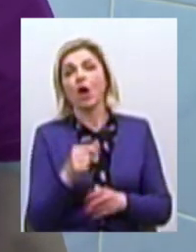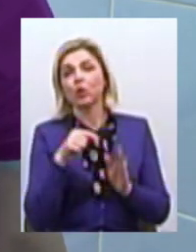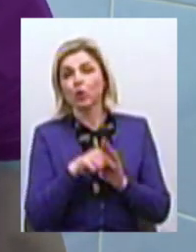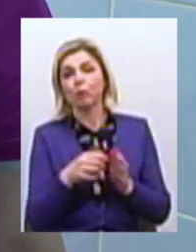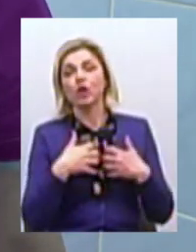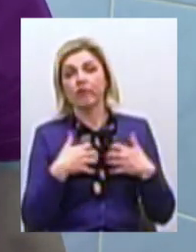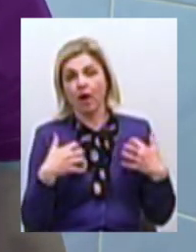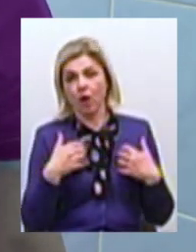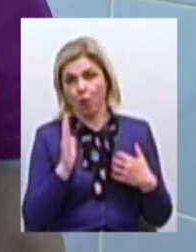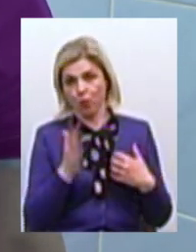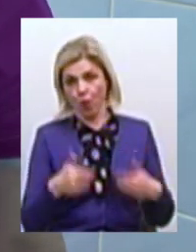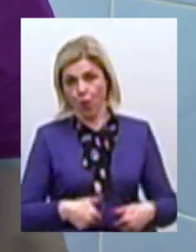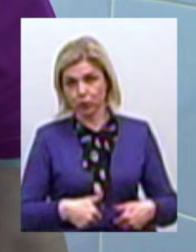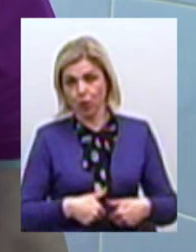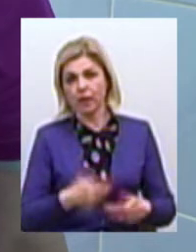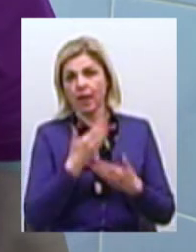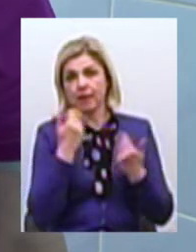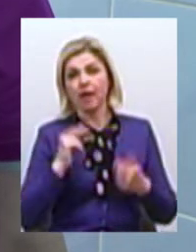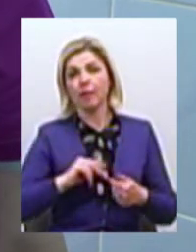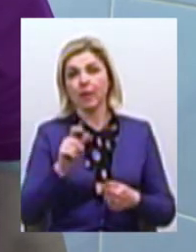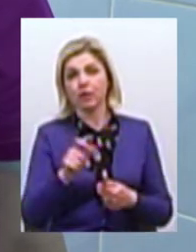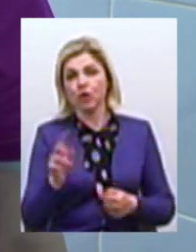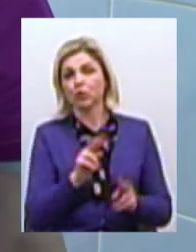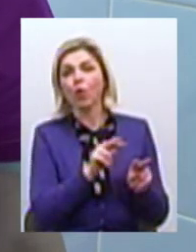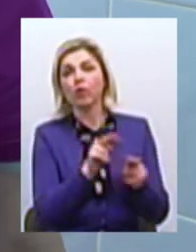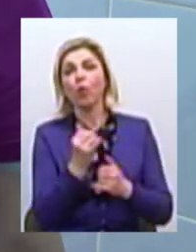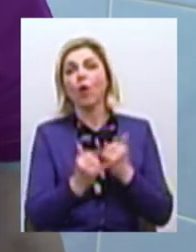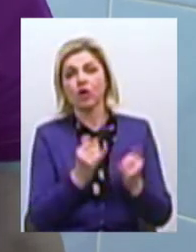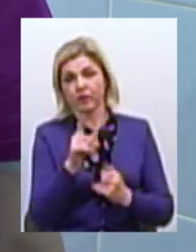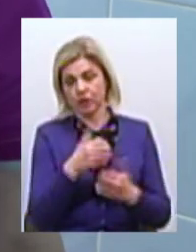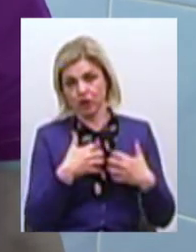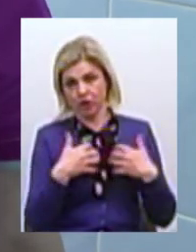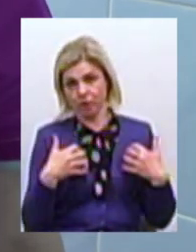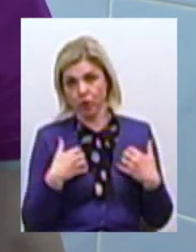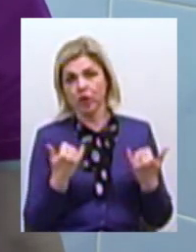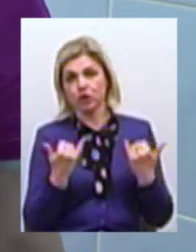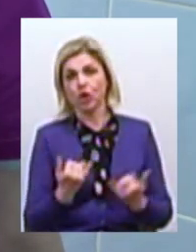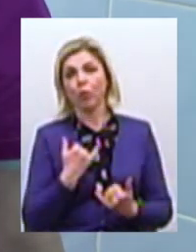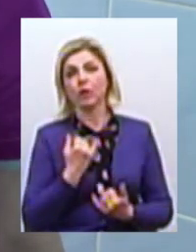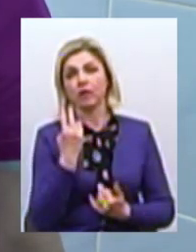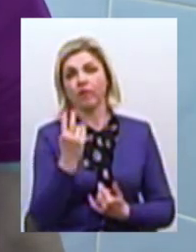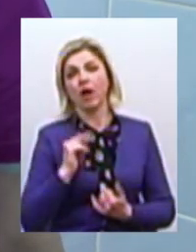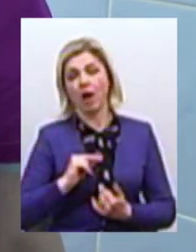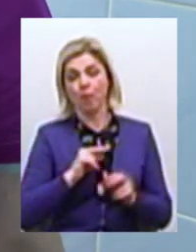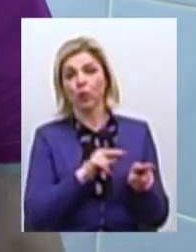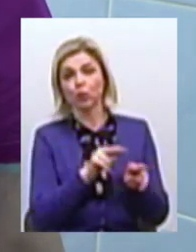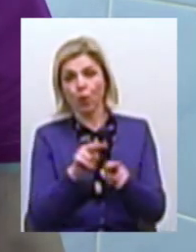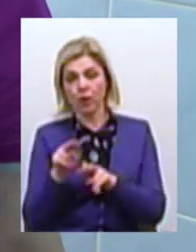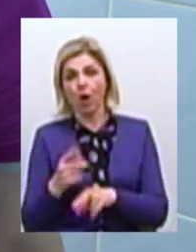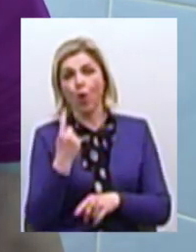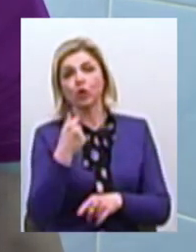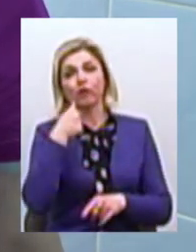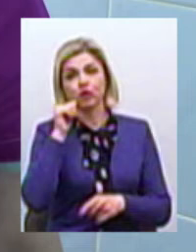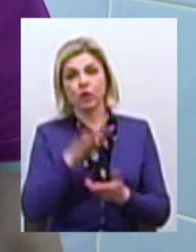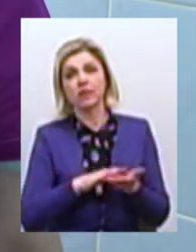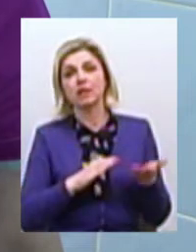тварини будуть голодні. У нас немає персоналу, який доглядає за тваринами на сьогоднішній день. У нас 2 працівники по догляду. Один вчора